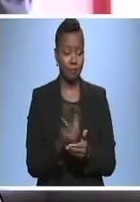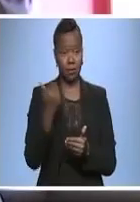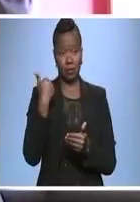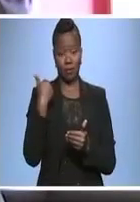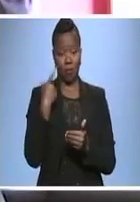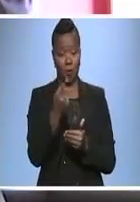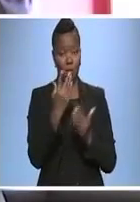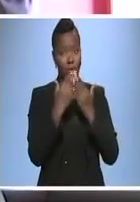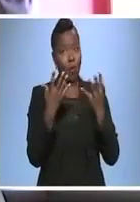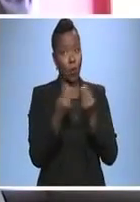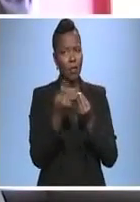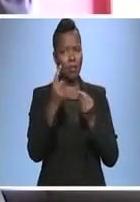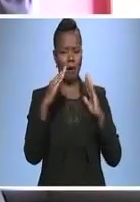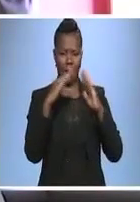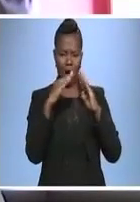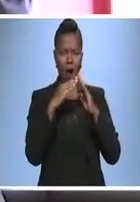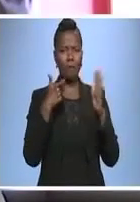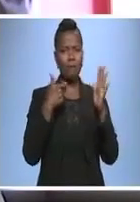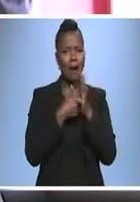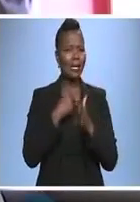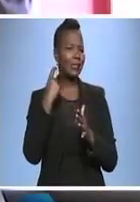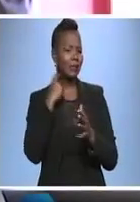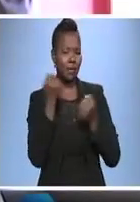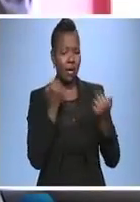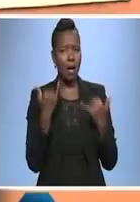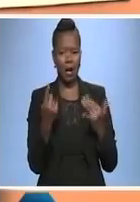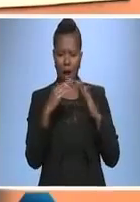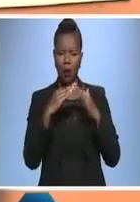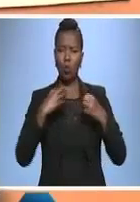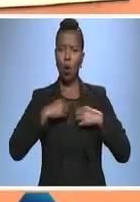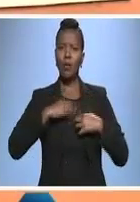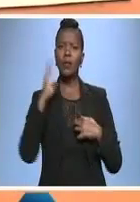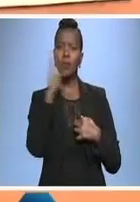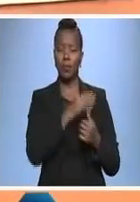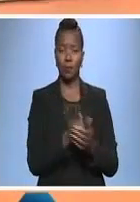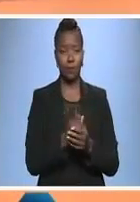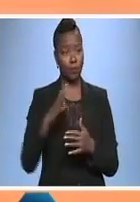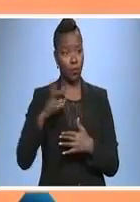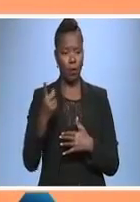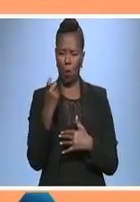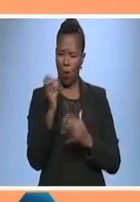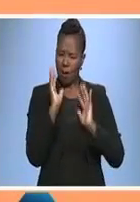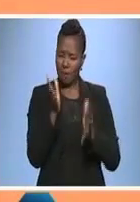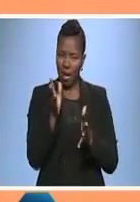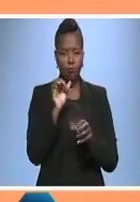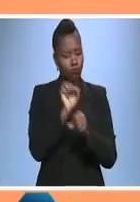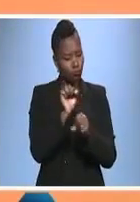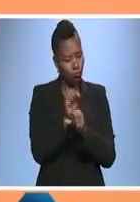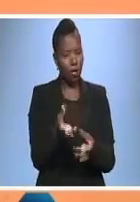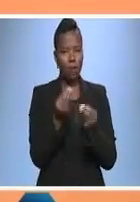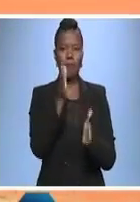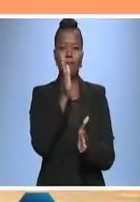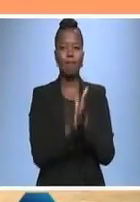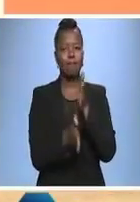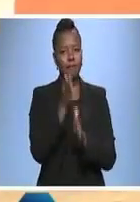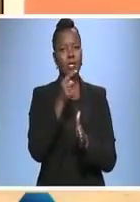banemizi bashadile baney'moto ey'bizwa ngamagama yena anamoto anawolomuzi lona. Kunye okufunwa yileli bhungu kumanje ukuthola umsebenzi